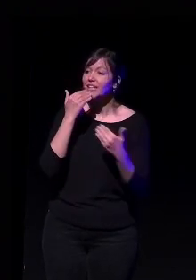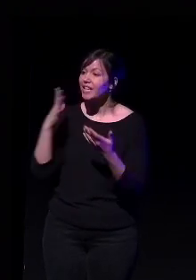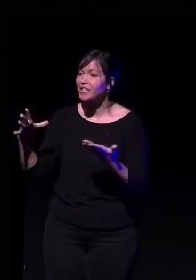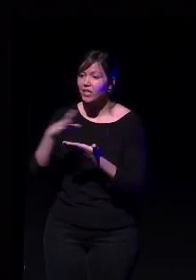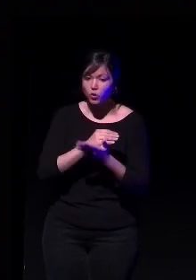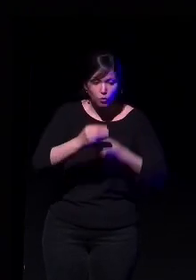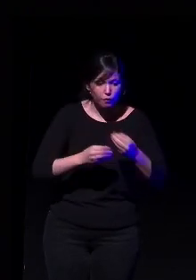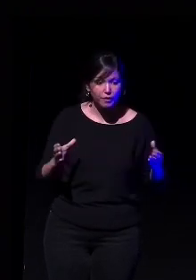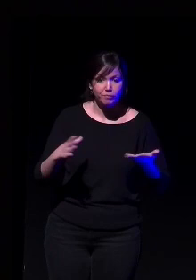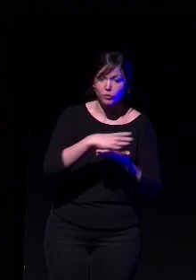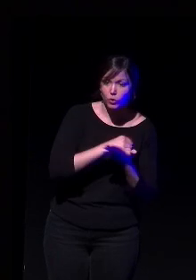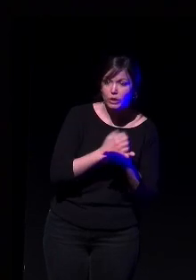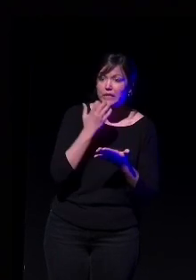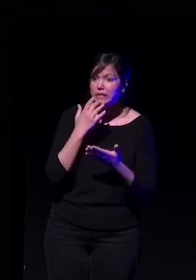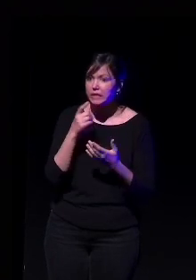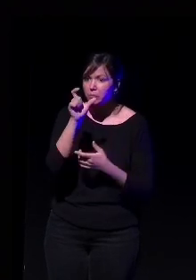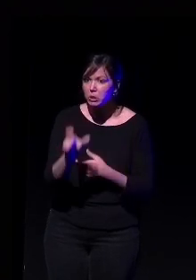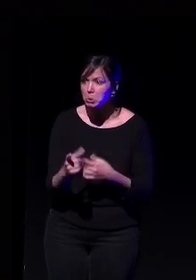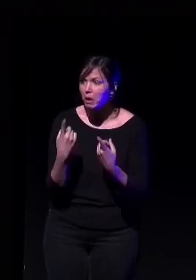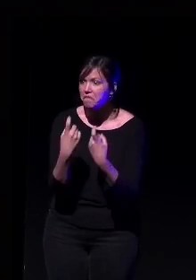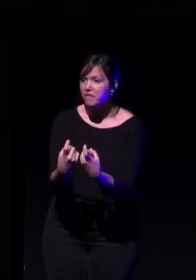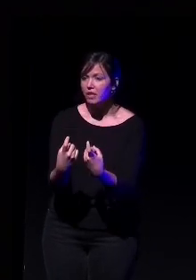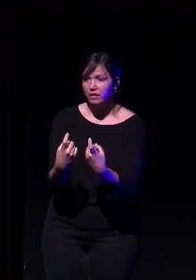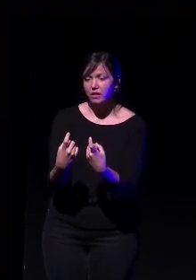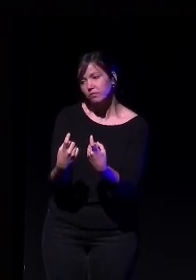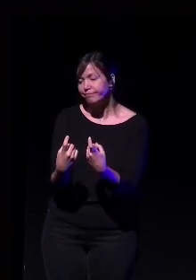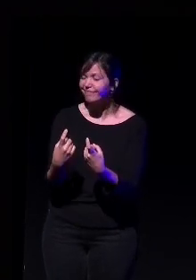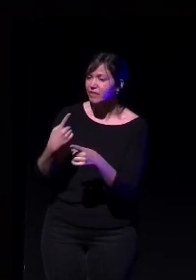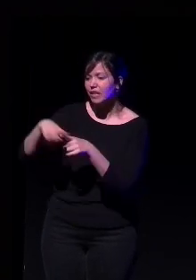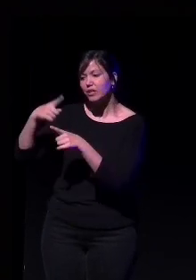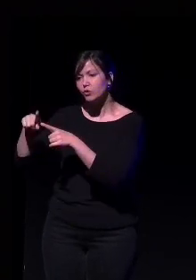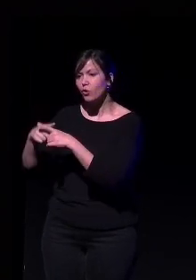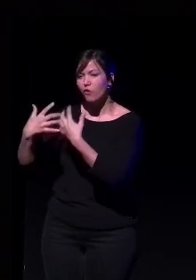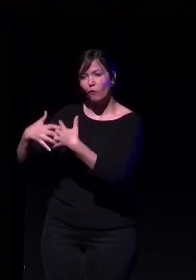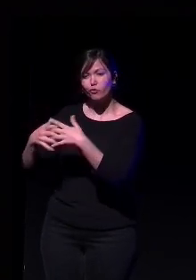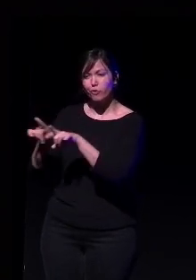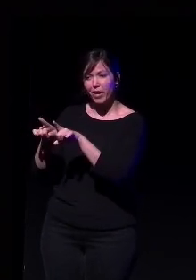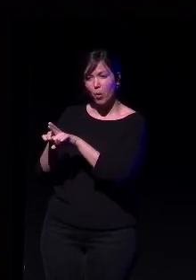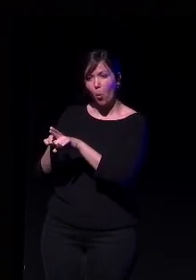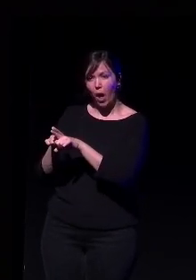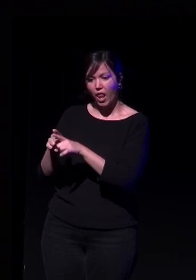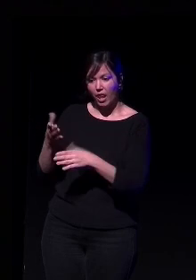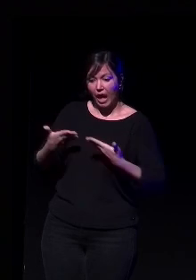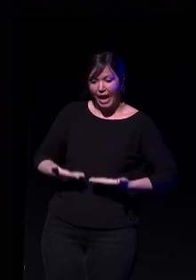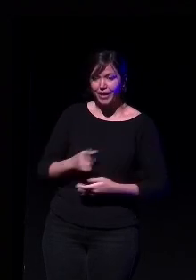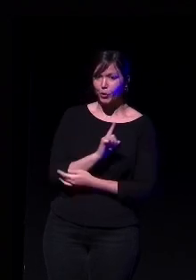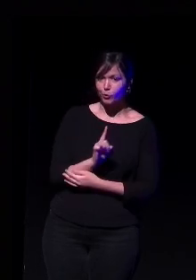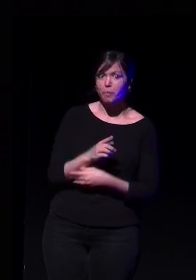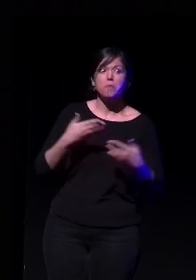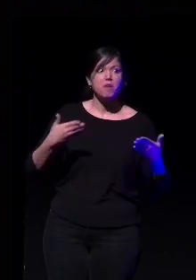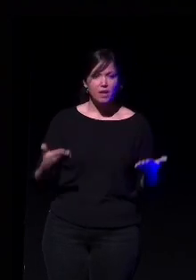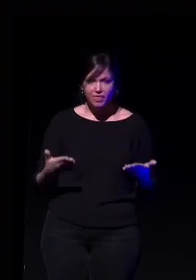tot, i si faltéssim algú de nosaltres, probablement les coses no funcionarien com estan funcionant. Per